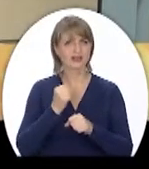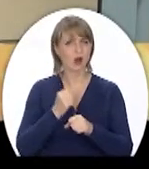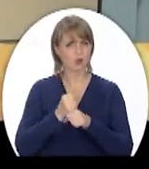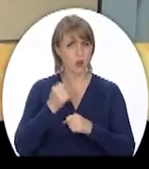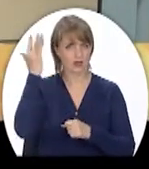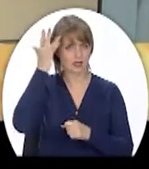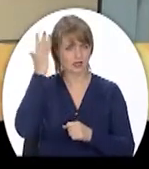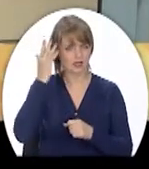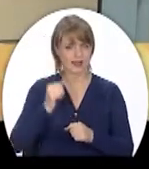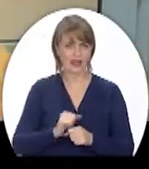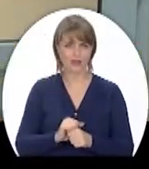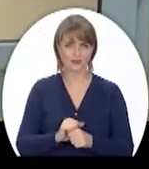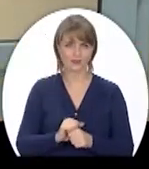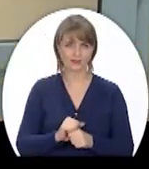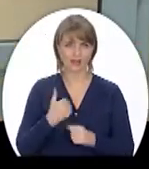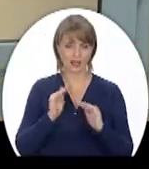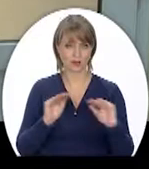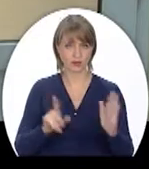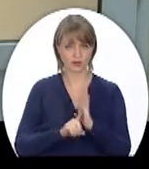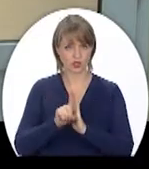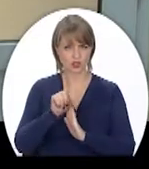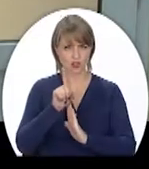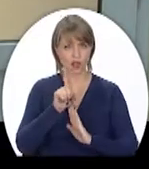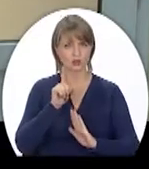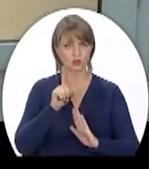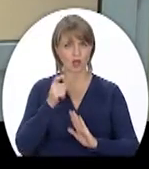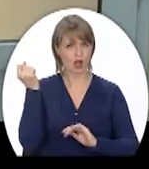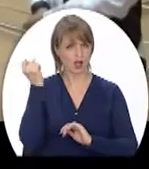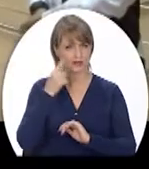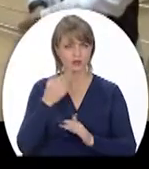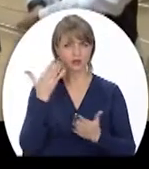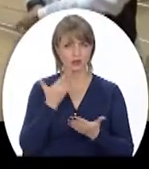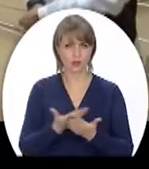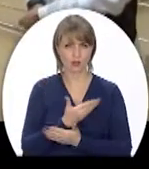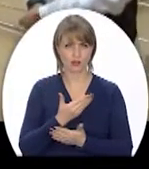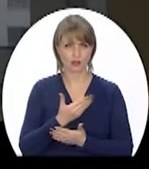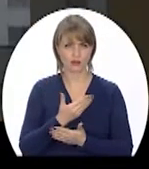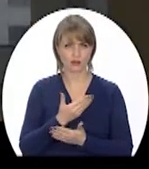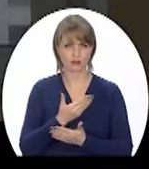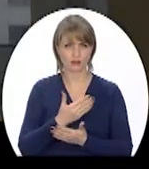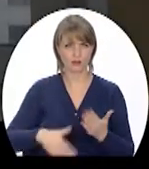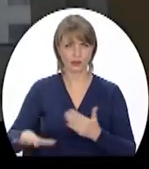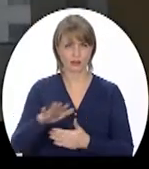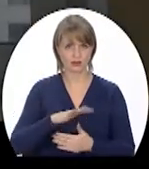сознание заставляет работать, и ребята начинают осваивать новое пространство.